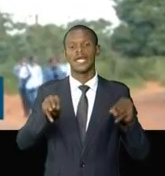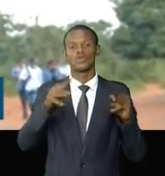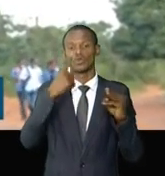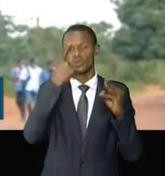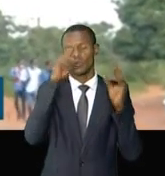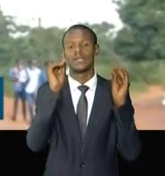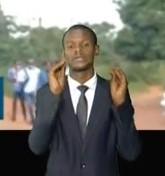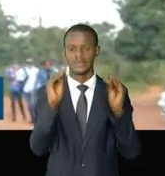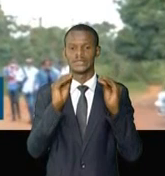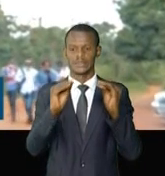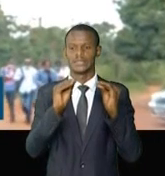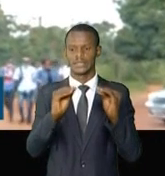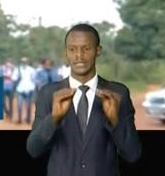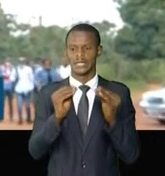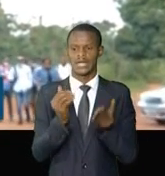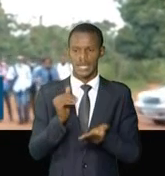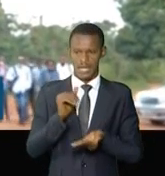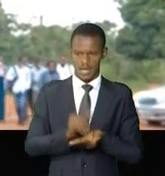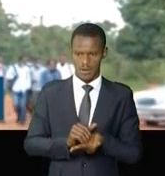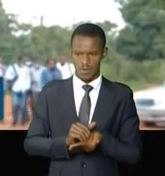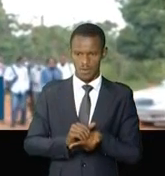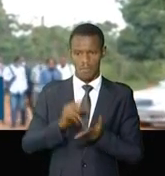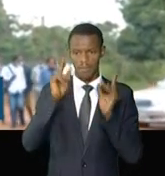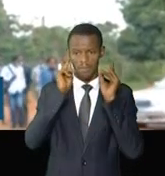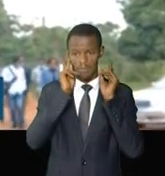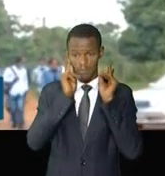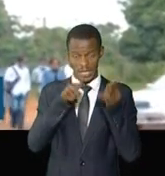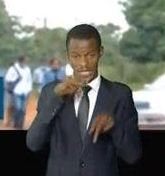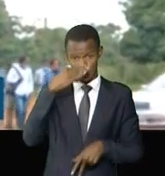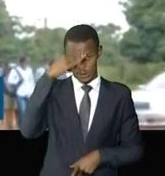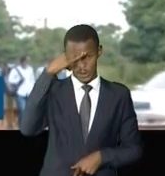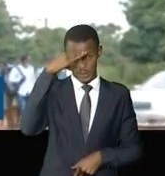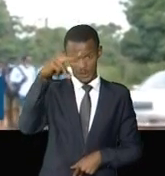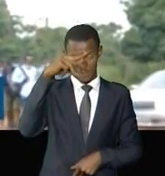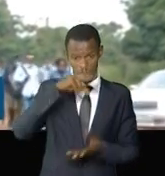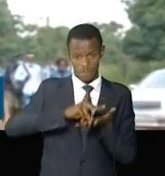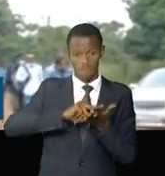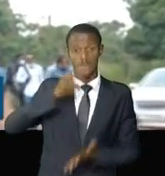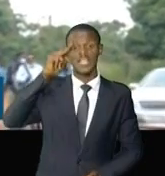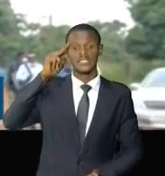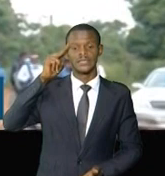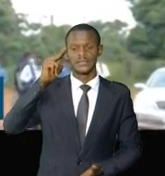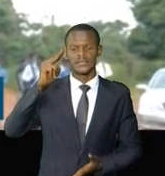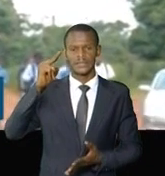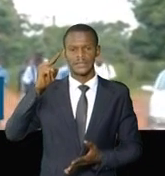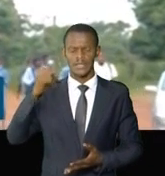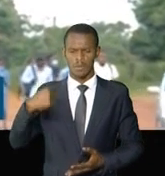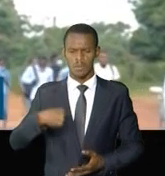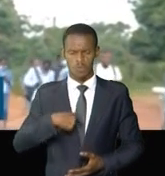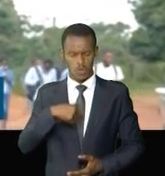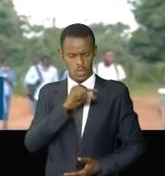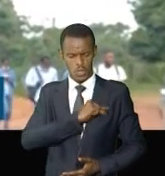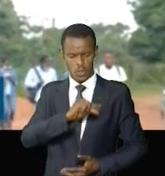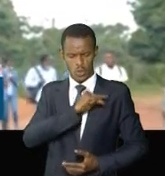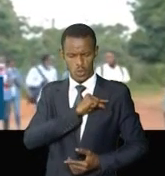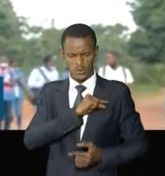Et ensuite, la pédagogie universitaire a aiguisé ma conscience en ce qui concerne